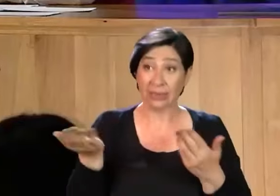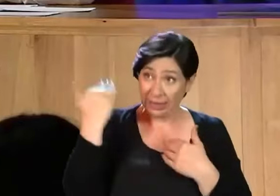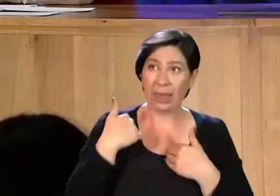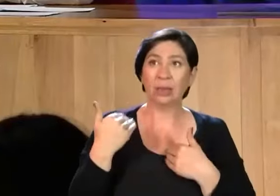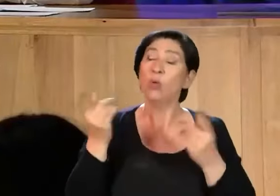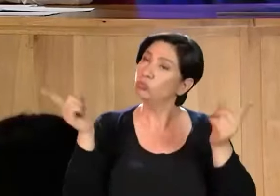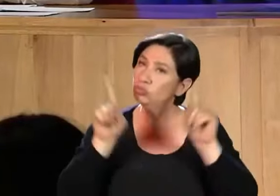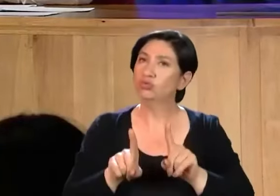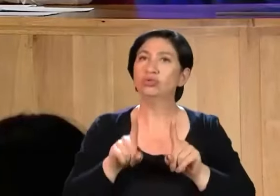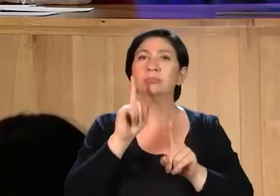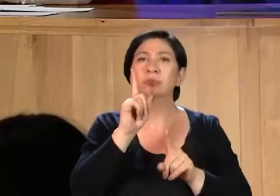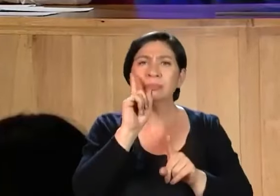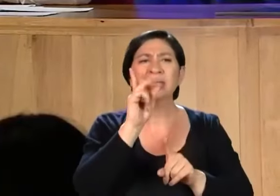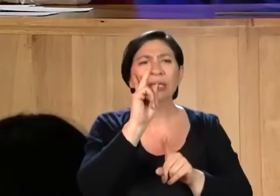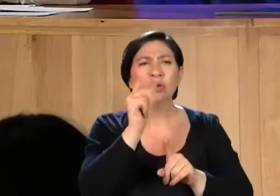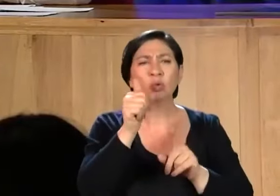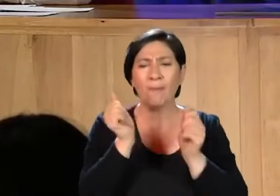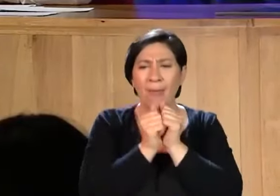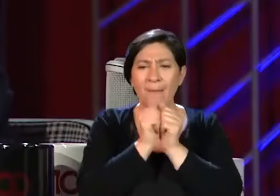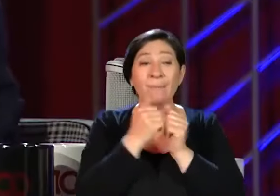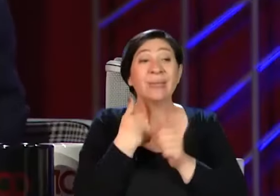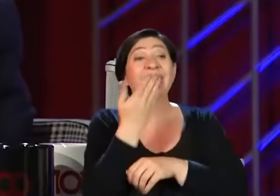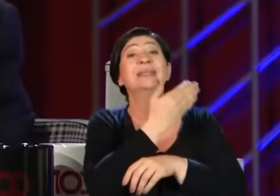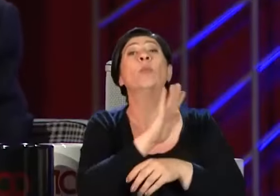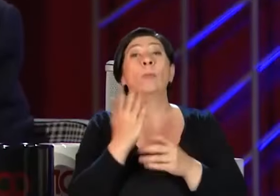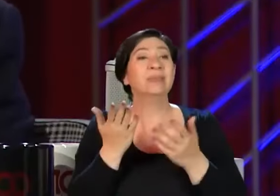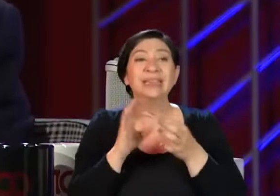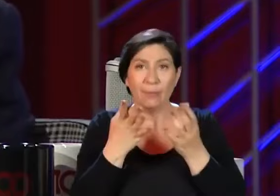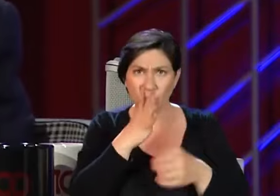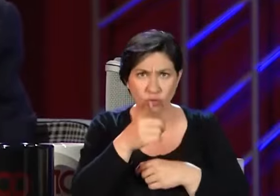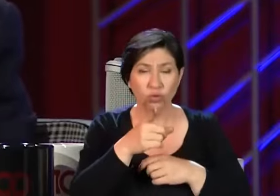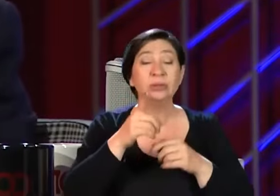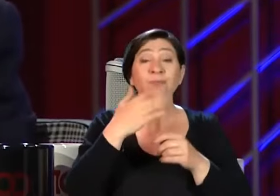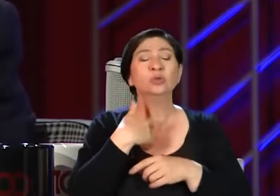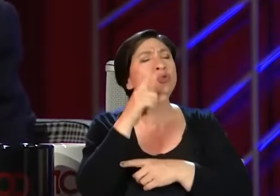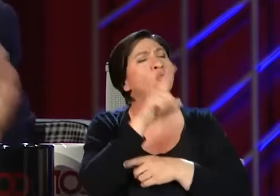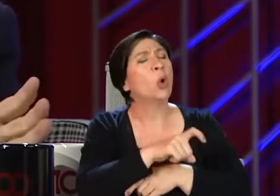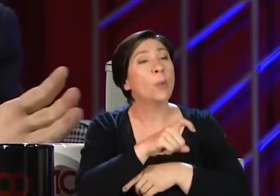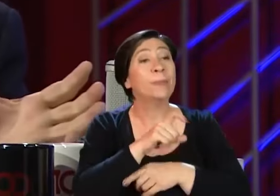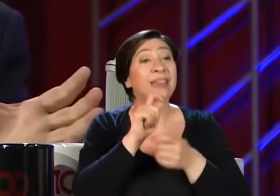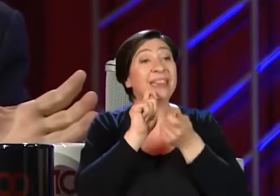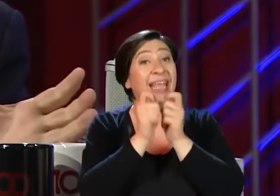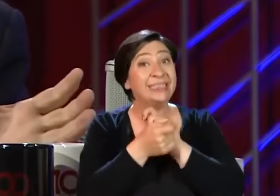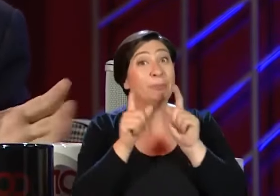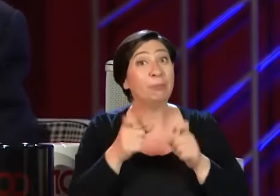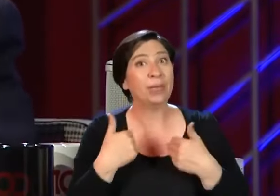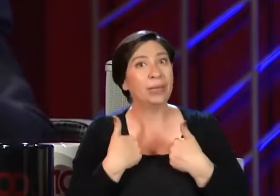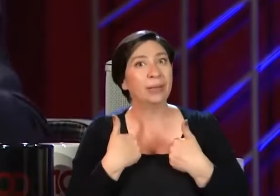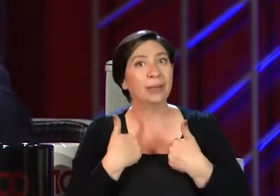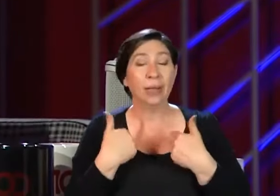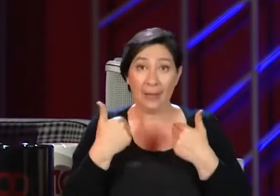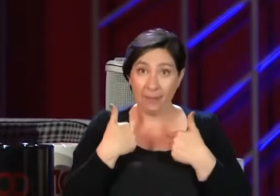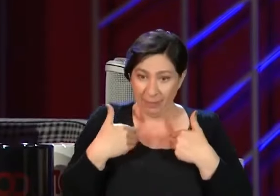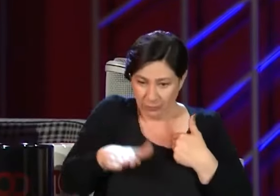gelin diyorum, buluşuyoruz, bir iki gün beraber geçiriyoruz, ben gidemiyorum. Niçin biliyor musunuz? Sorum şu oluyor onlara, değiştim mi? Çünkü